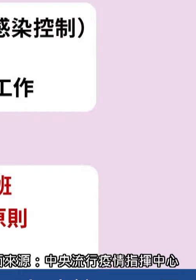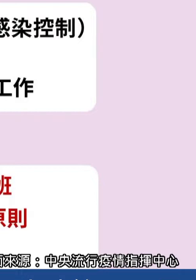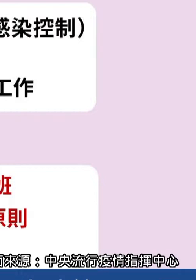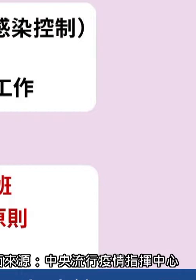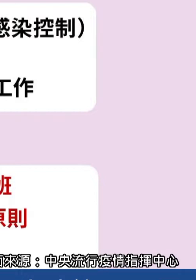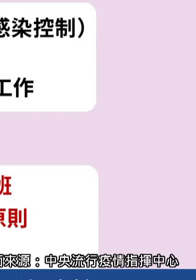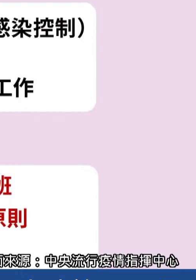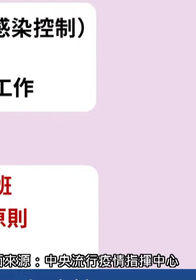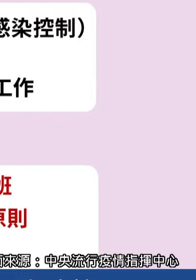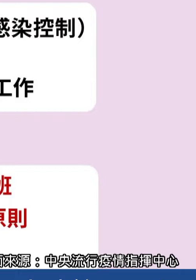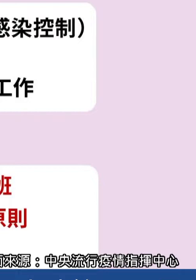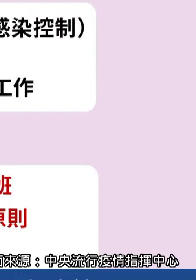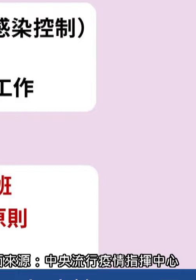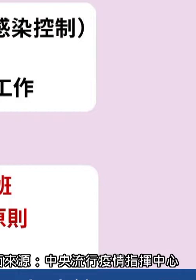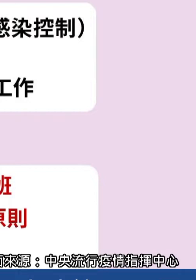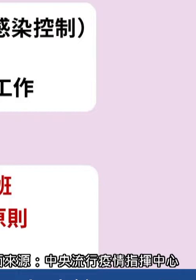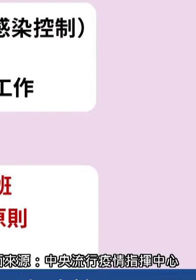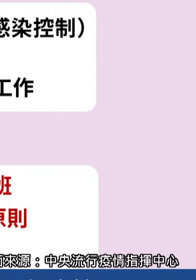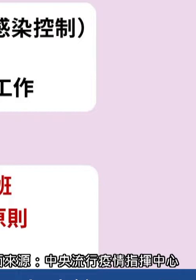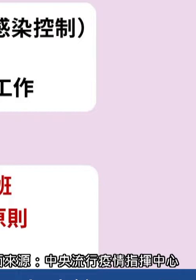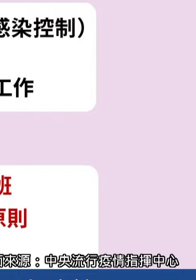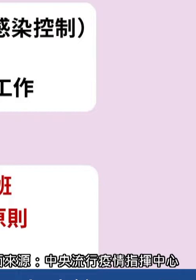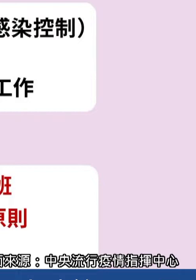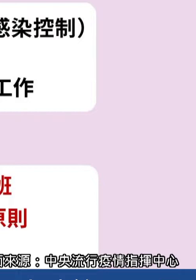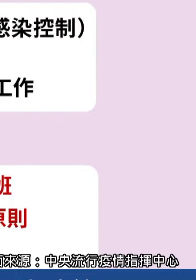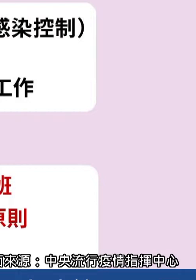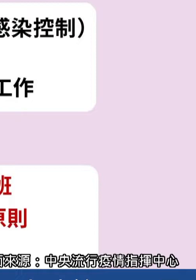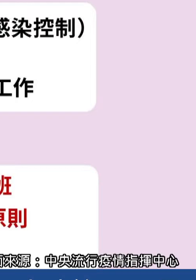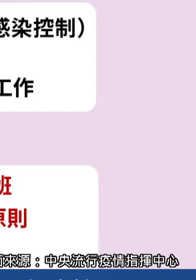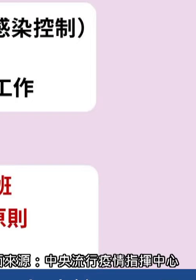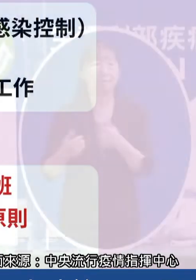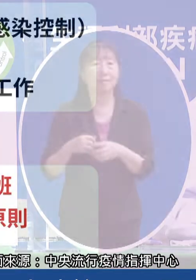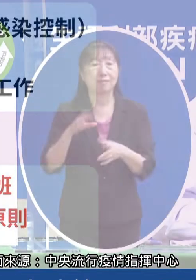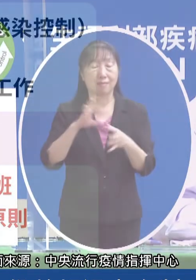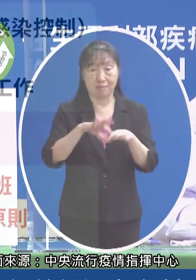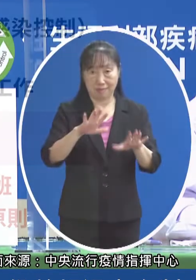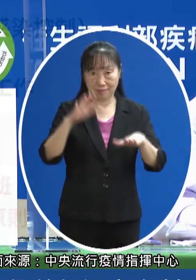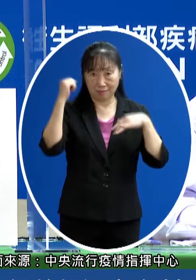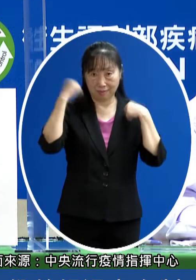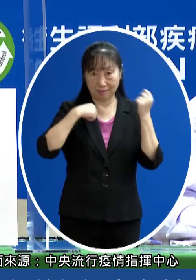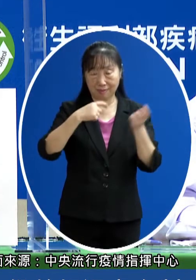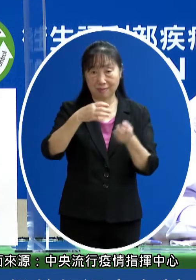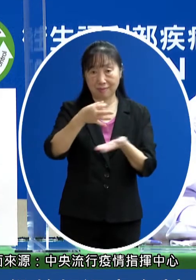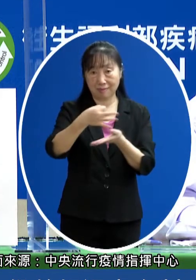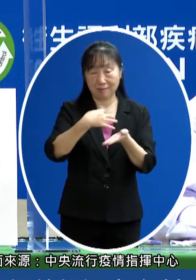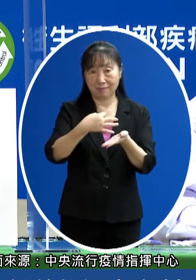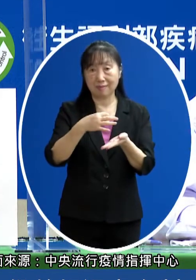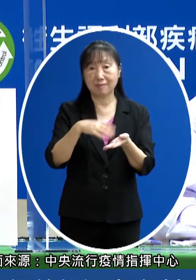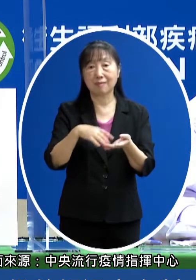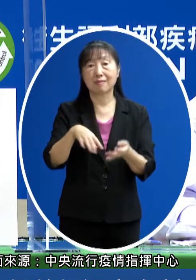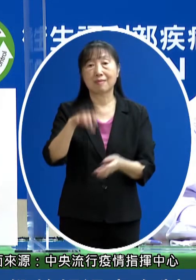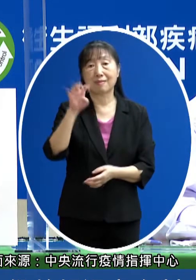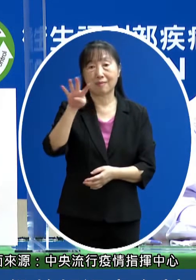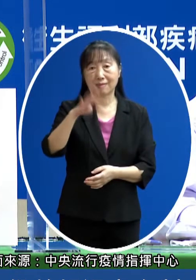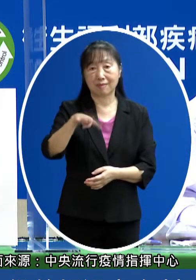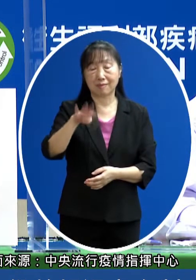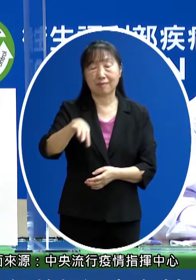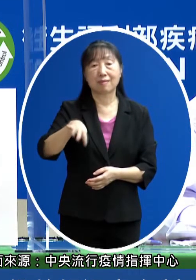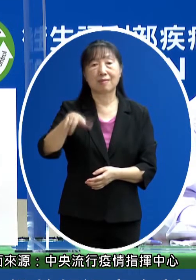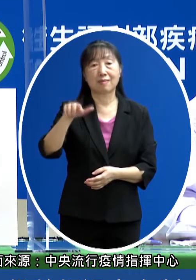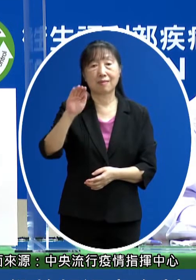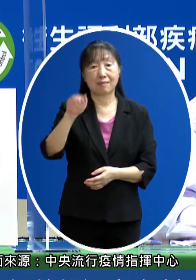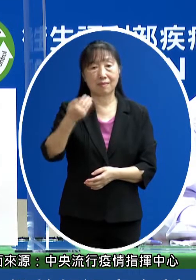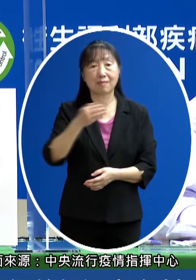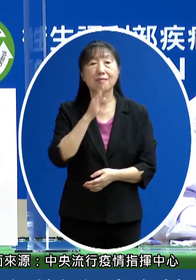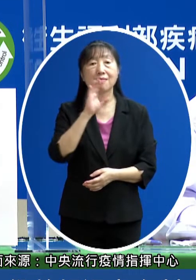实际换算下来时薪有高达625元。6月1号是开放0到6岁儿童免费